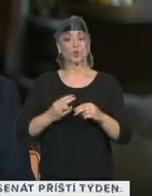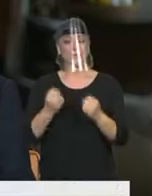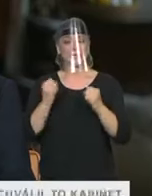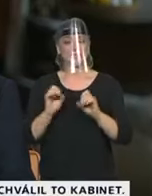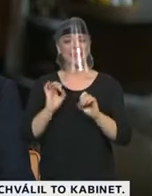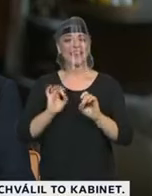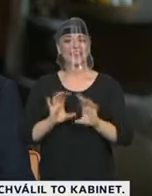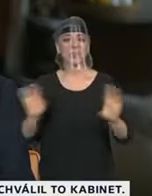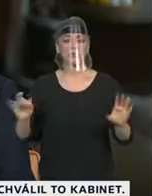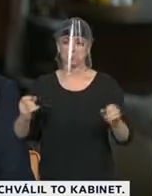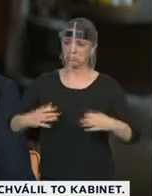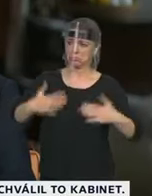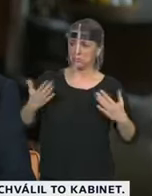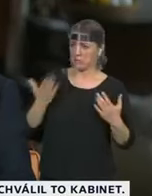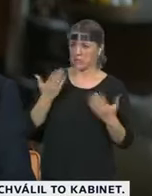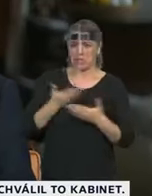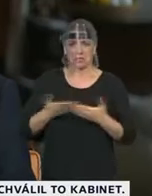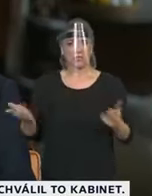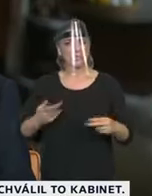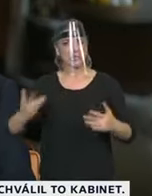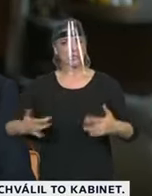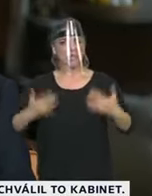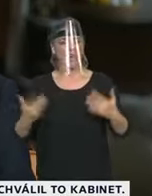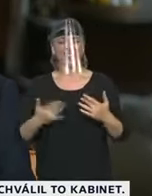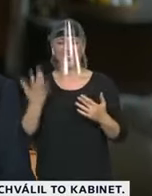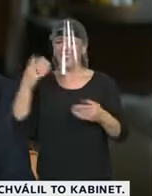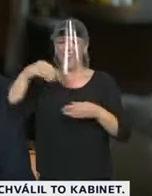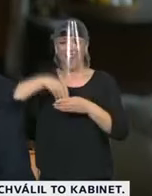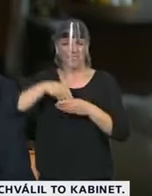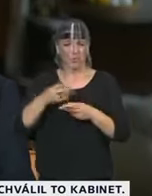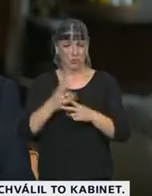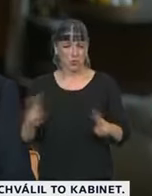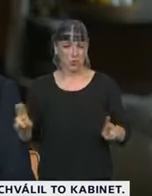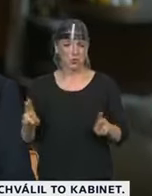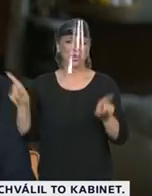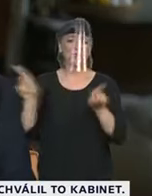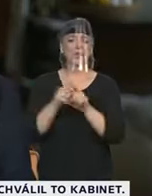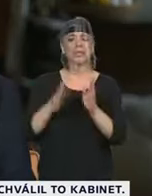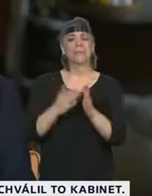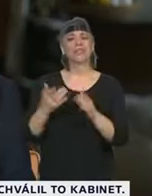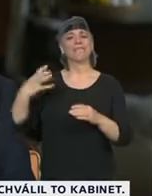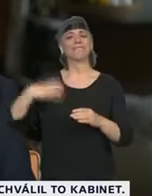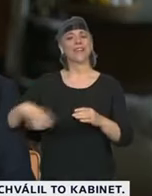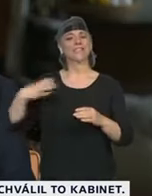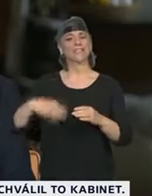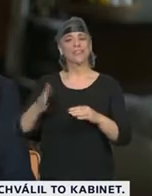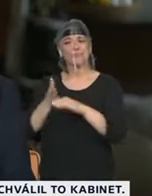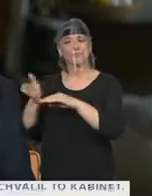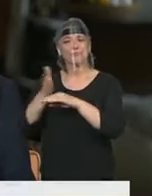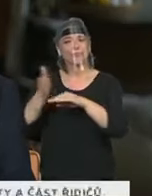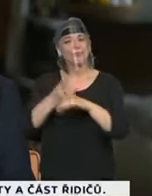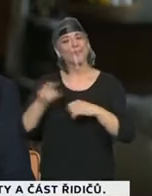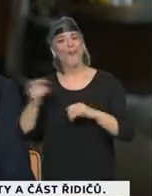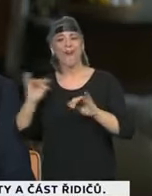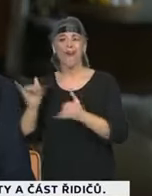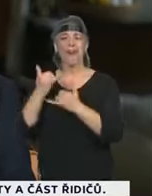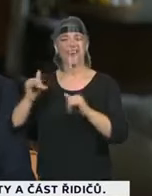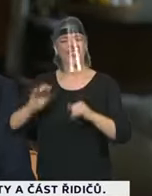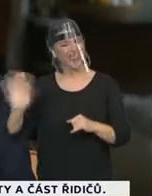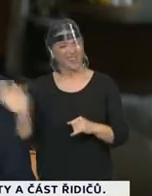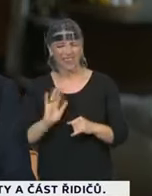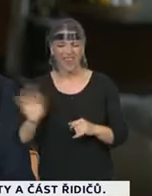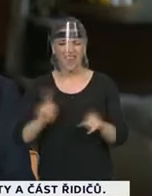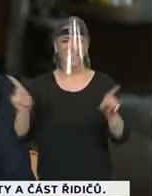i když nemáte příznaky. Nechoďte po městě nebo vesnici na koledu. Žádné hloučky nikde u výdejných okének,